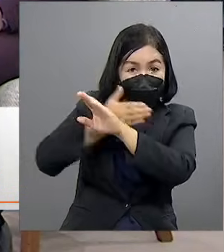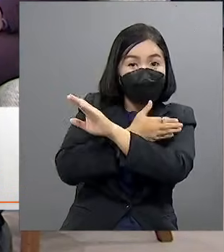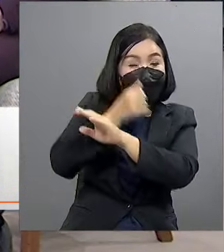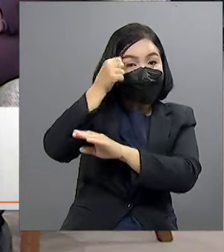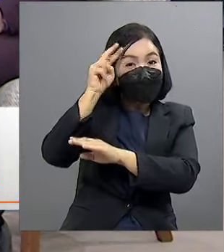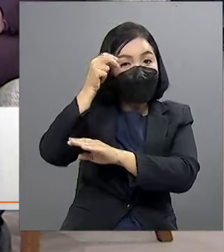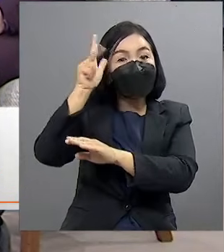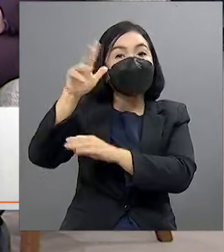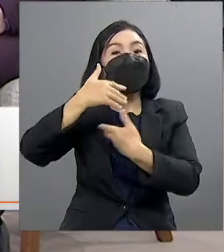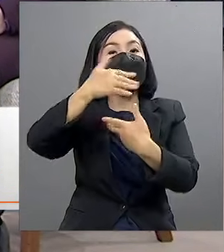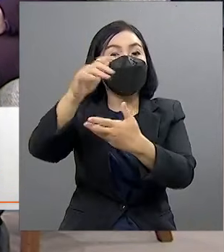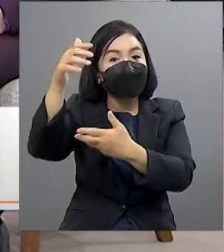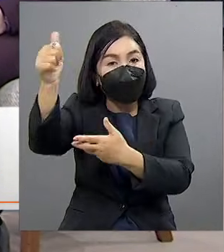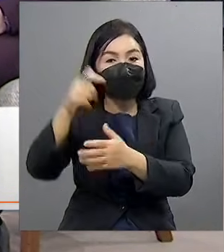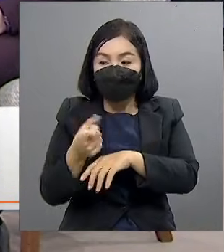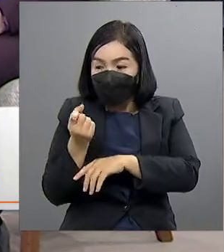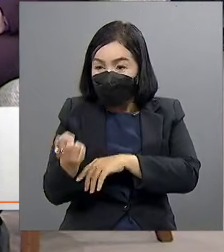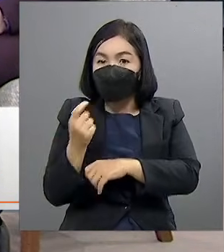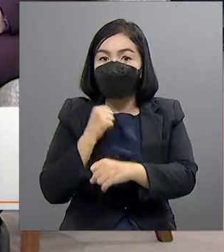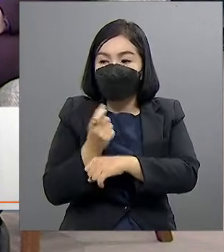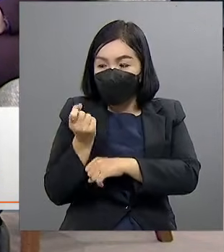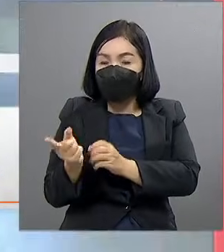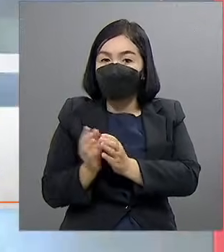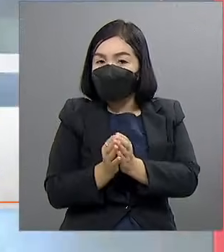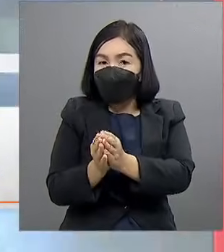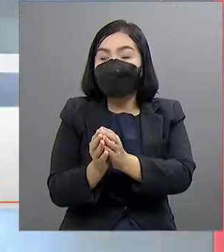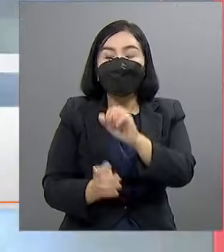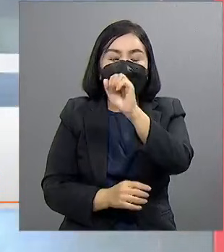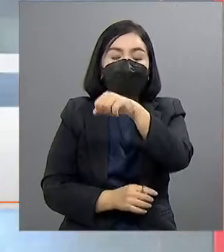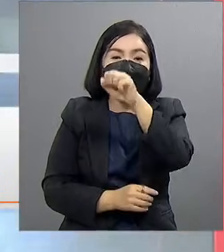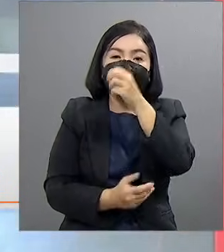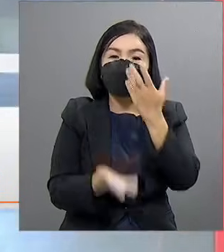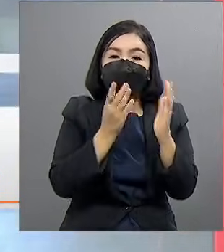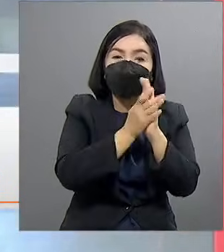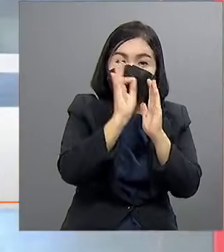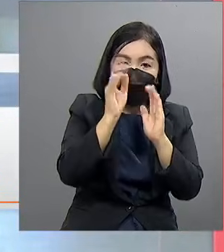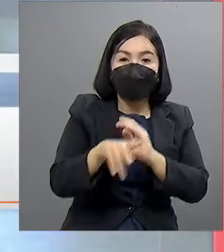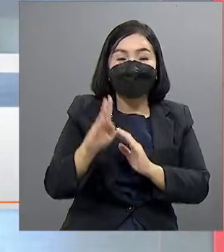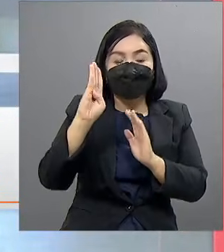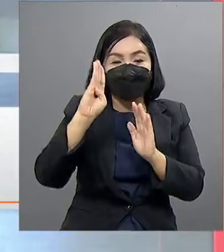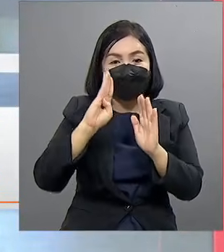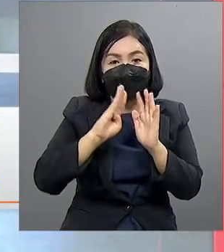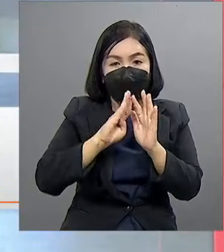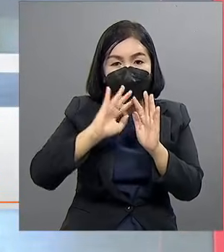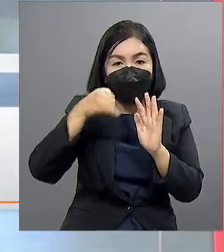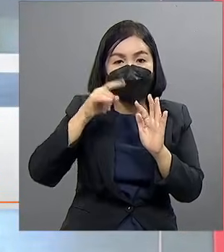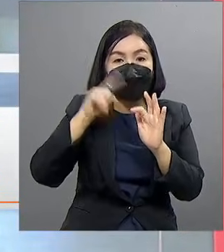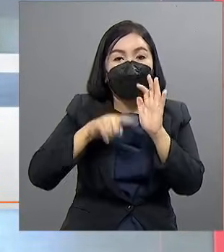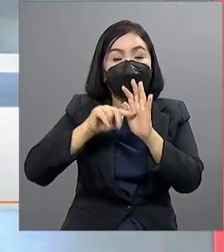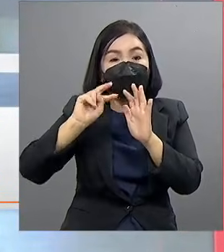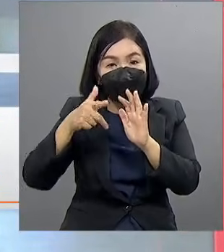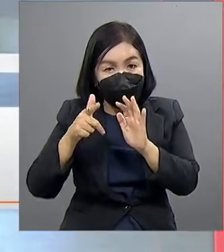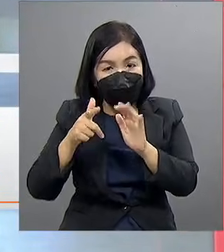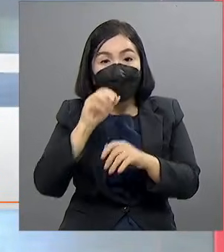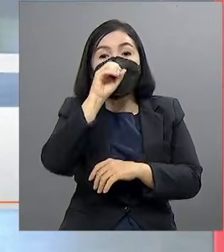องทำเพราะทำสดใหม่ที่นี ่ใช่แล้วค่ะนะคะหรือว่าไปที่เพจ Facebook นะคะบ้าจ่างกลับใจแล้วก็ไปอินบ็อกซ์สั่งได้เลยบอกว่ามาจากรายการวัน